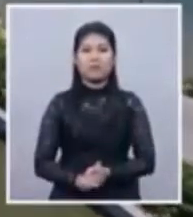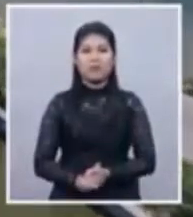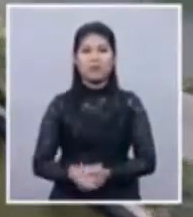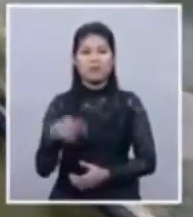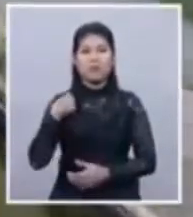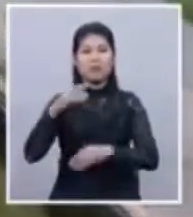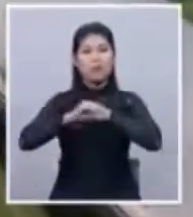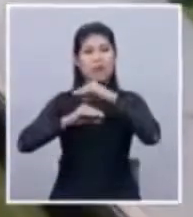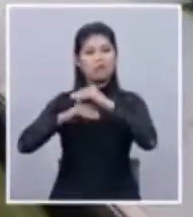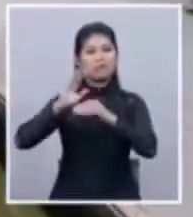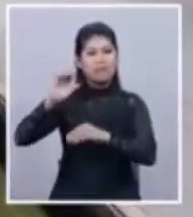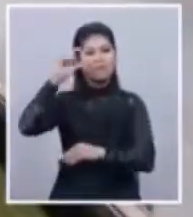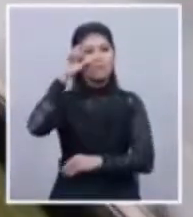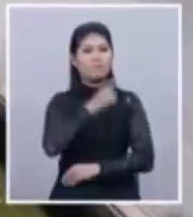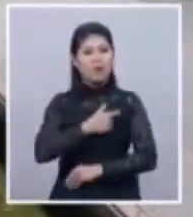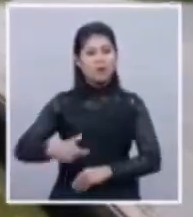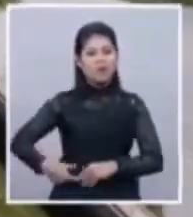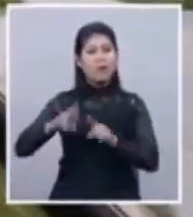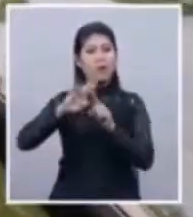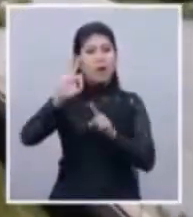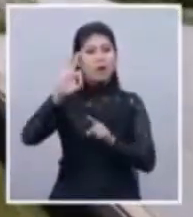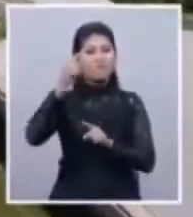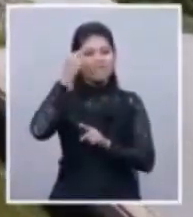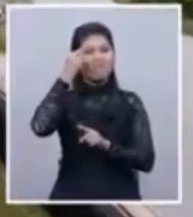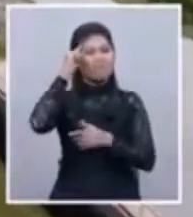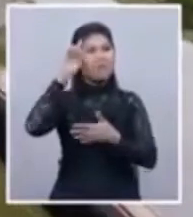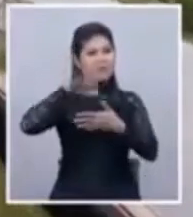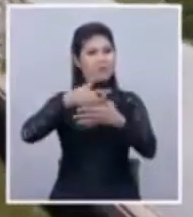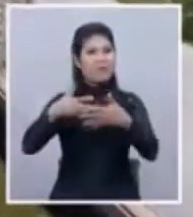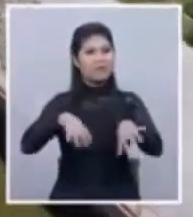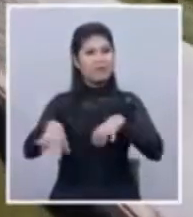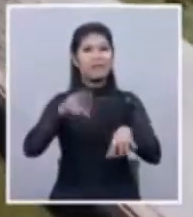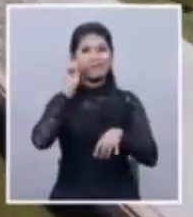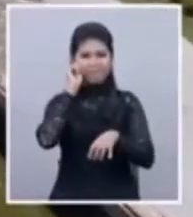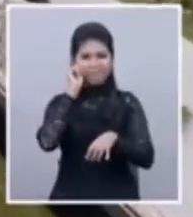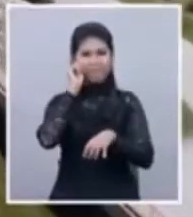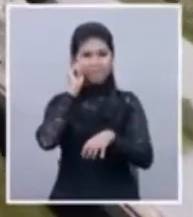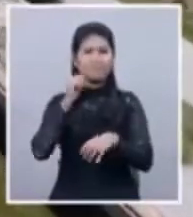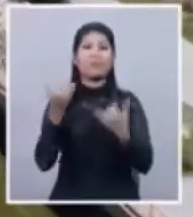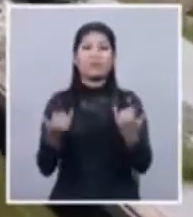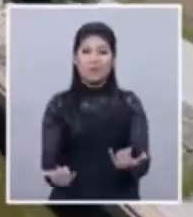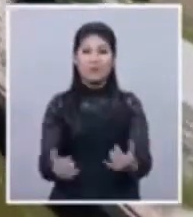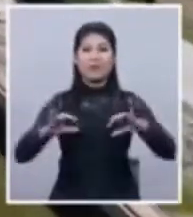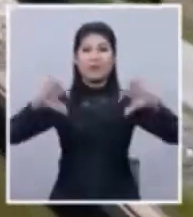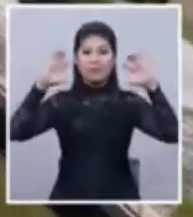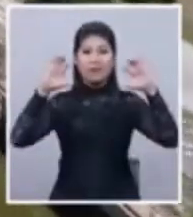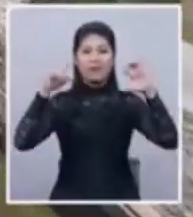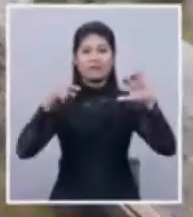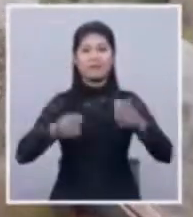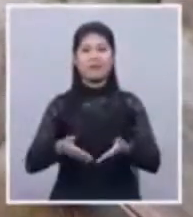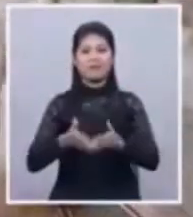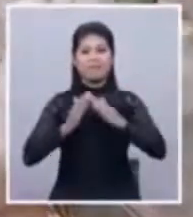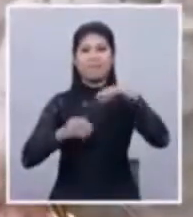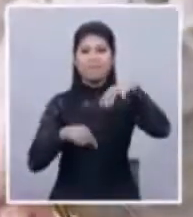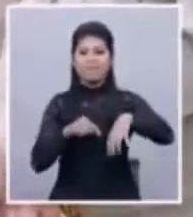ยภาพของในหลวงรัชกาลที่9นำมาสู่ยุทธศาสตร์การบริหารจัดการน้ำทั้งระบบค่ะโดยวันนี้นะคะรัฐบาลได้ตั้งสำนักง